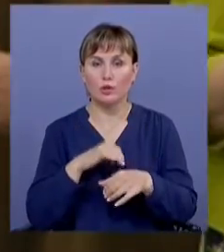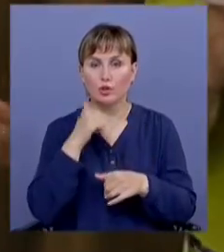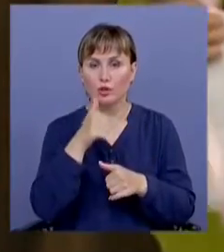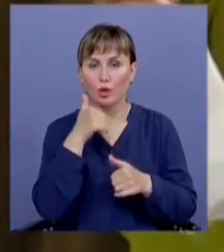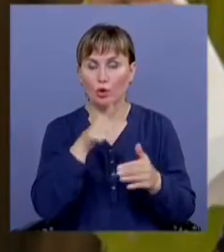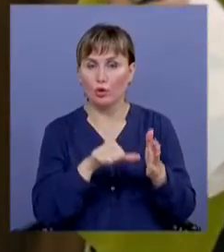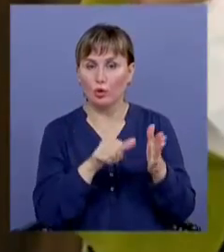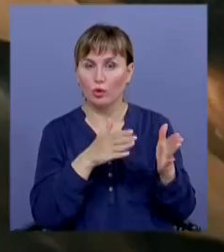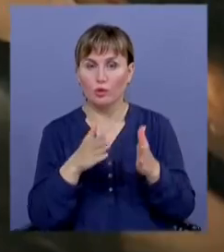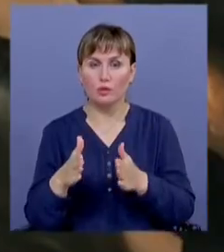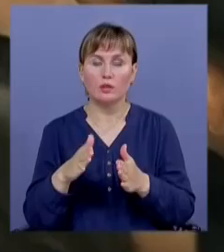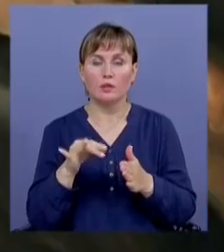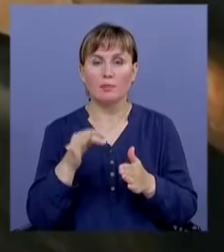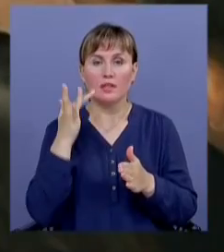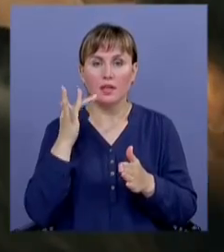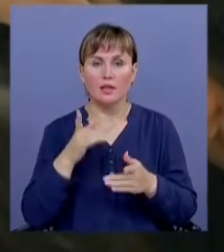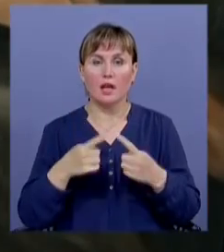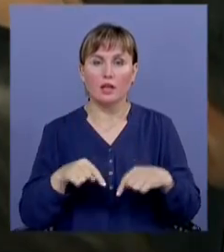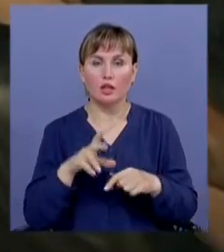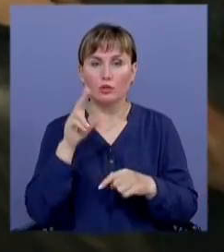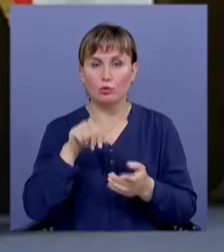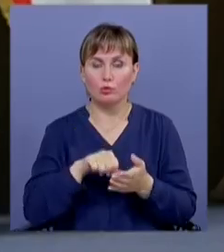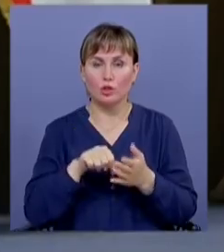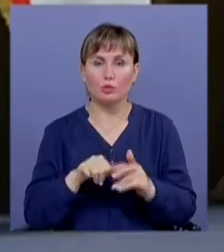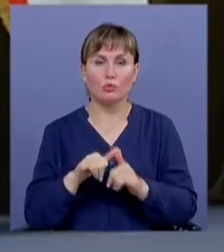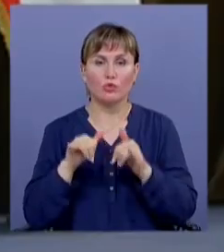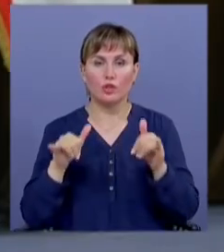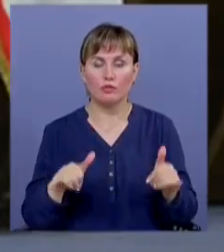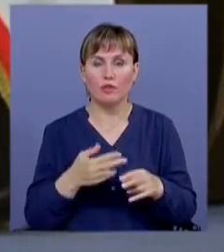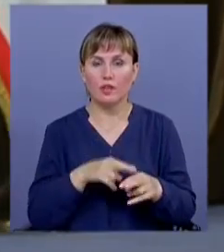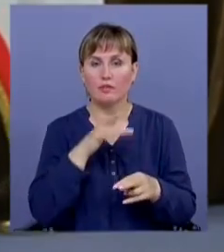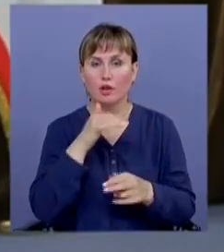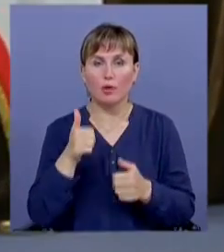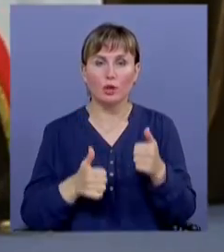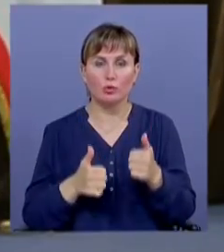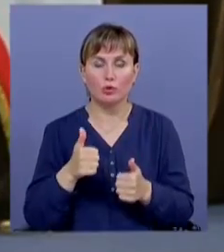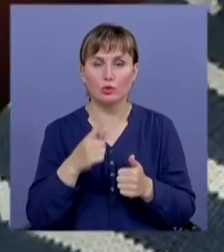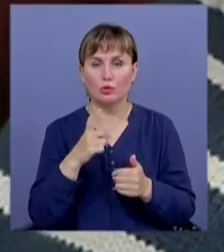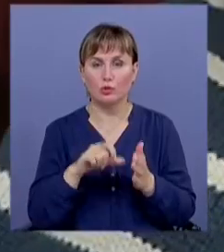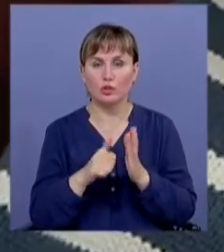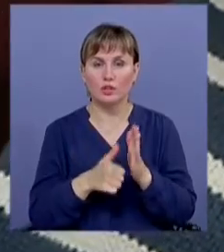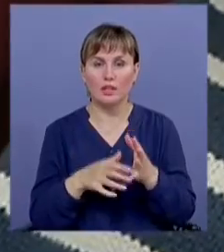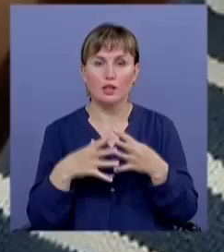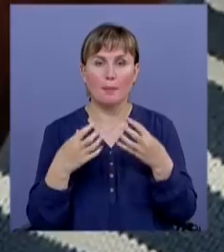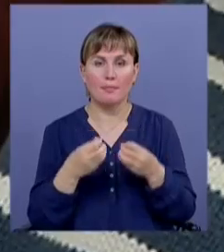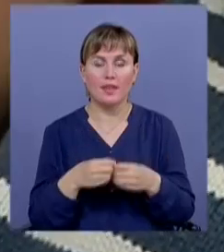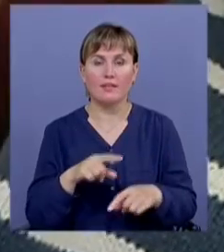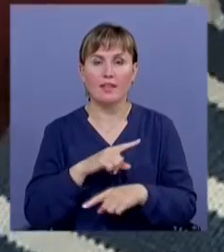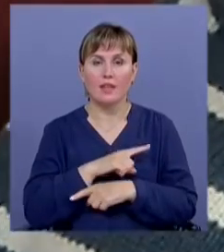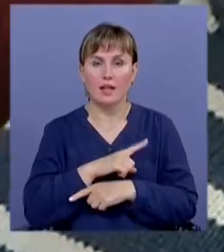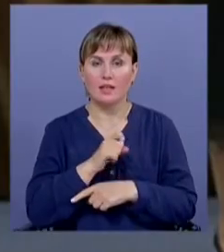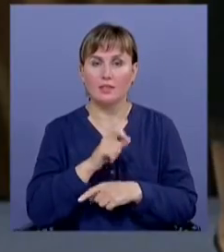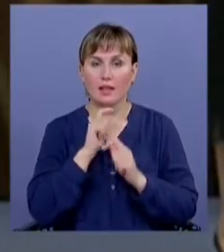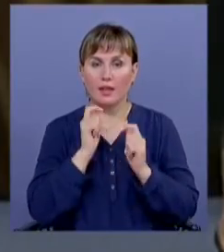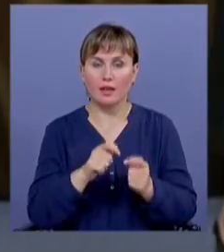подряд. И с каждым разом, по словам организаторов, число участников увеличивается. На этот раз конкурировали 116 семей. В финале же за